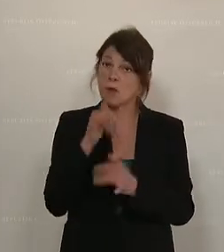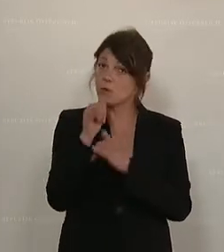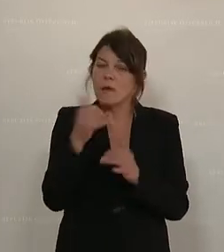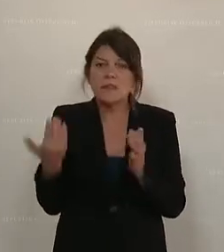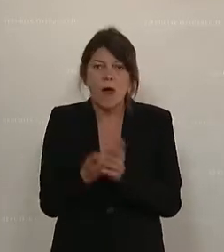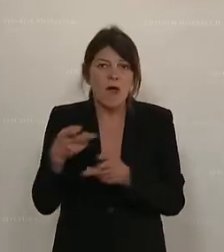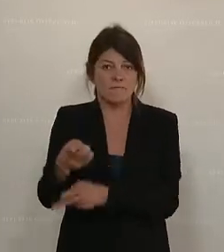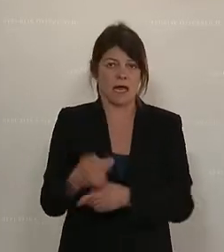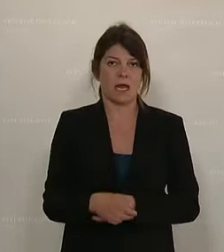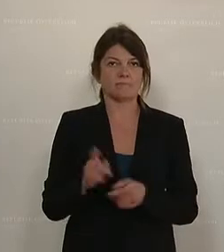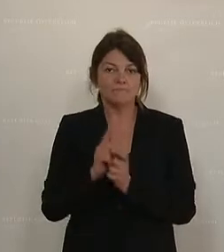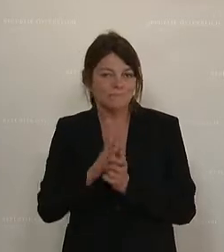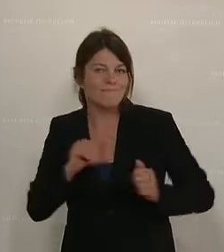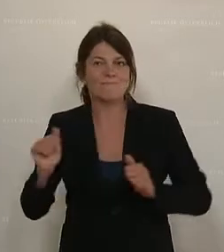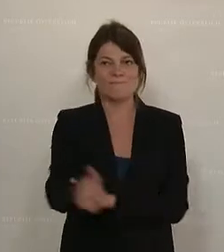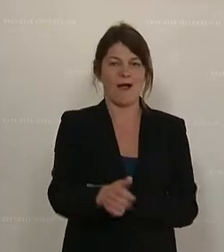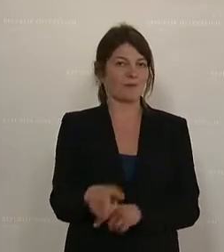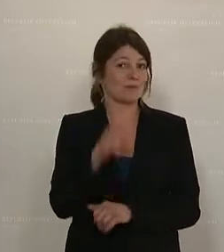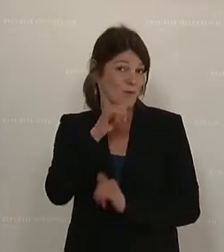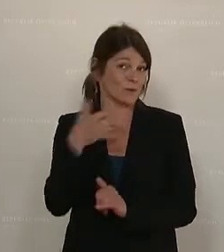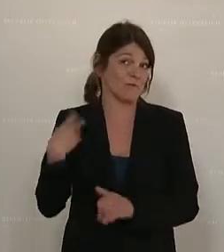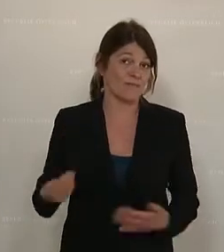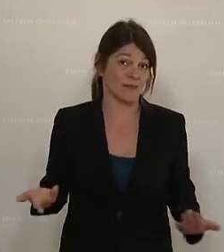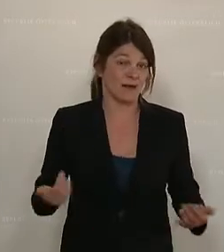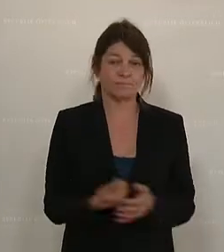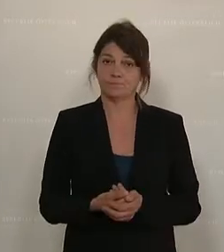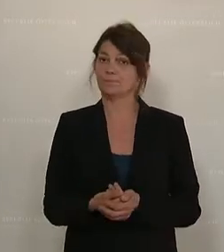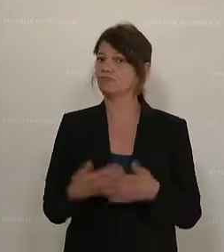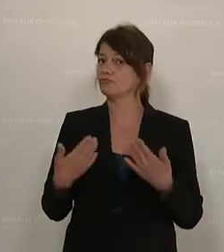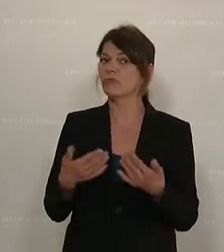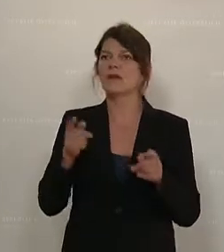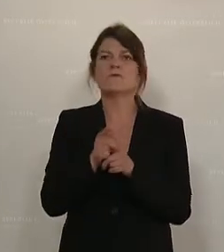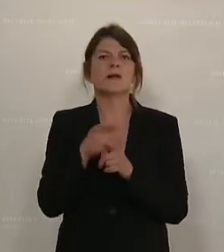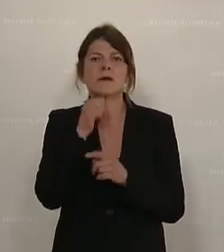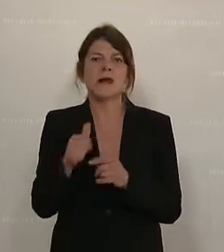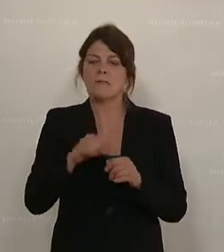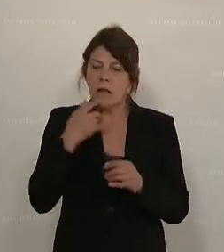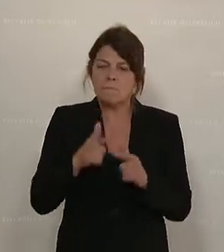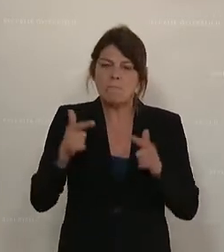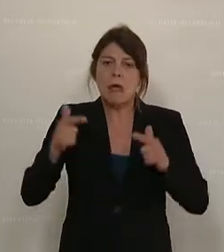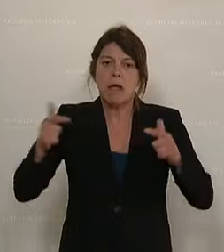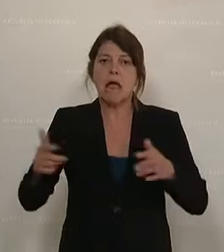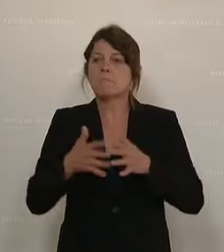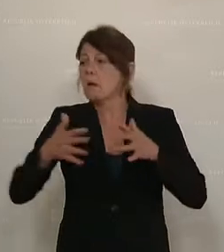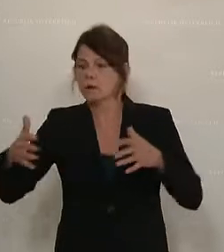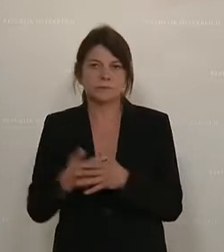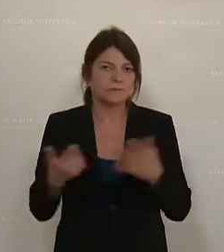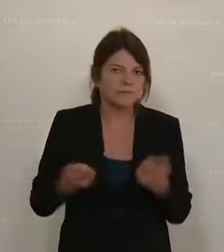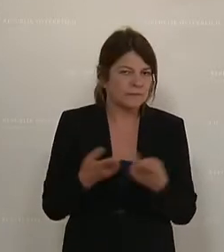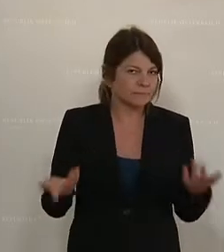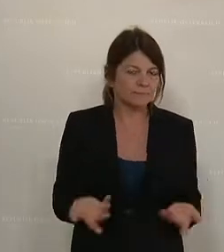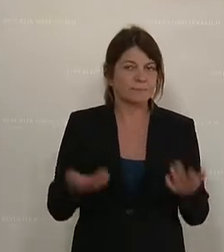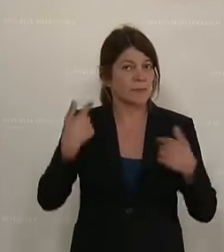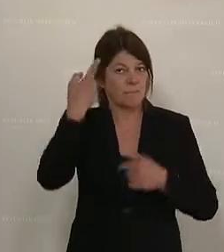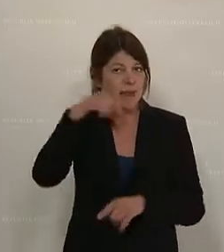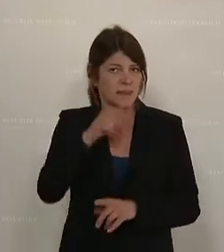Wege, um wirklich Pioniere im Tourismus wieder zu werden, abseits von dem Dogma immer mehr, immer weiter. Und ich rede hier